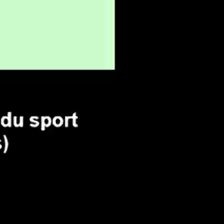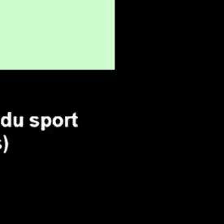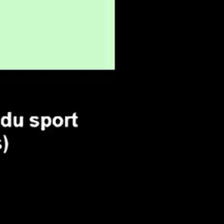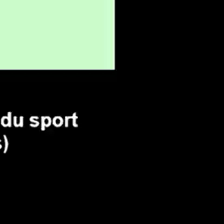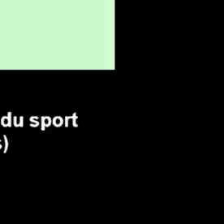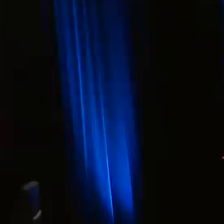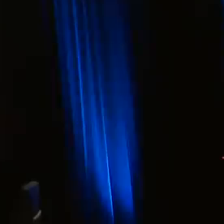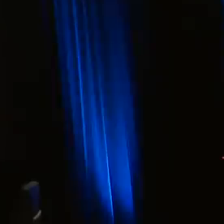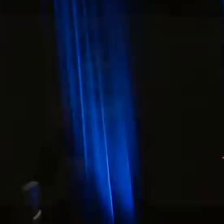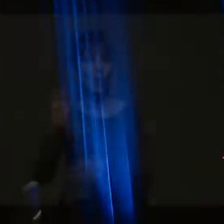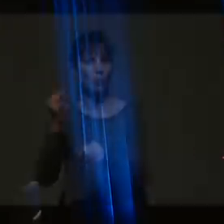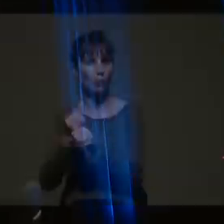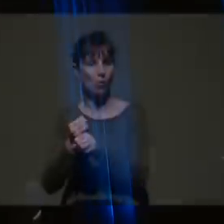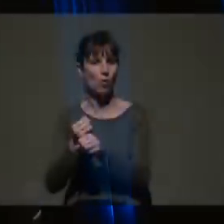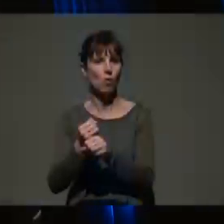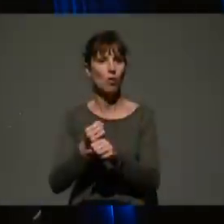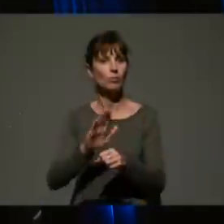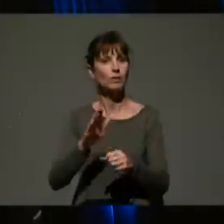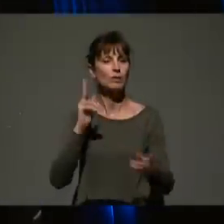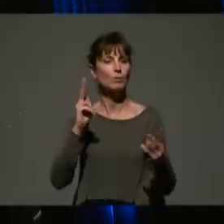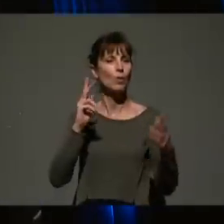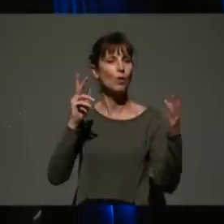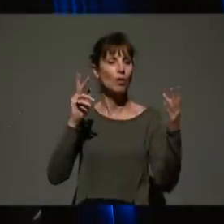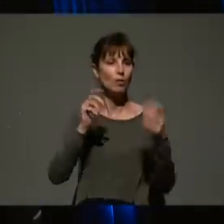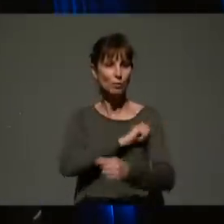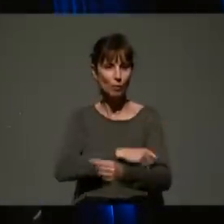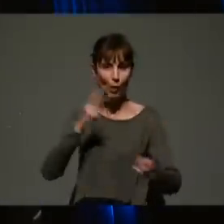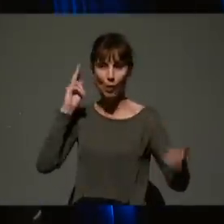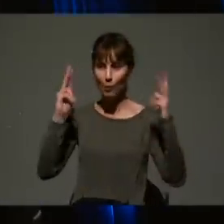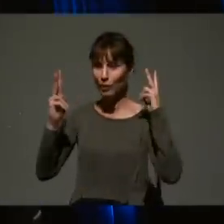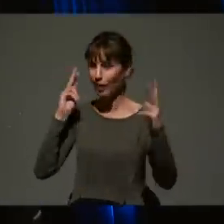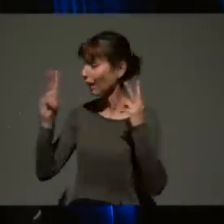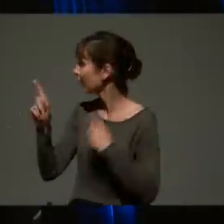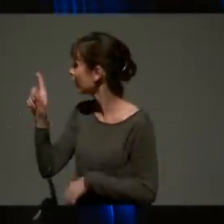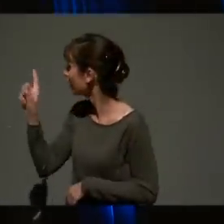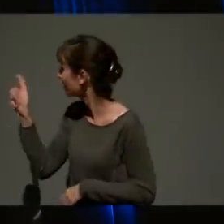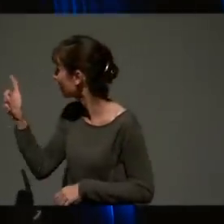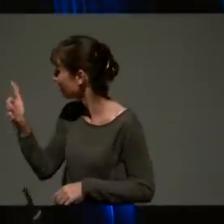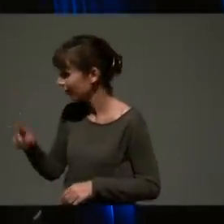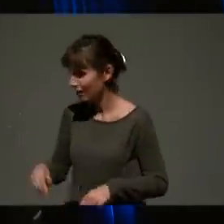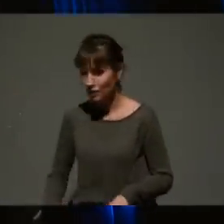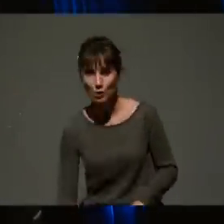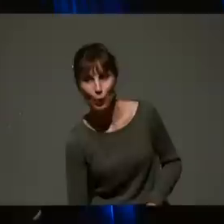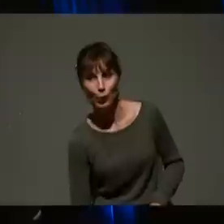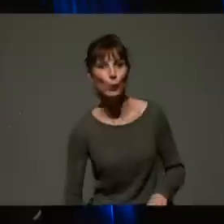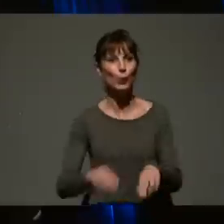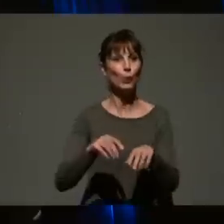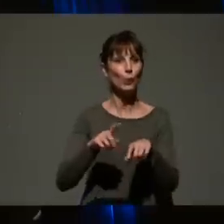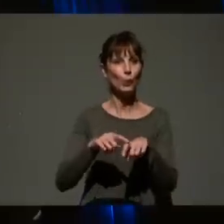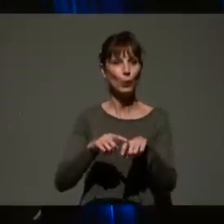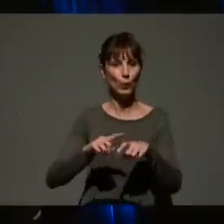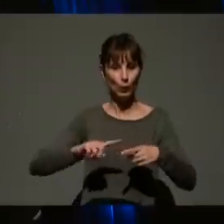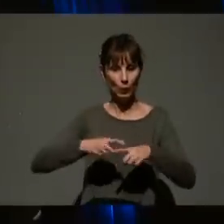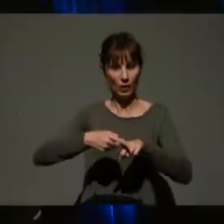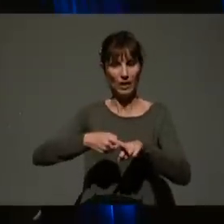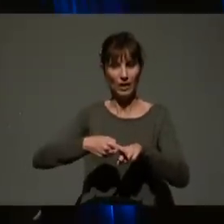ans. Et quand on voit le sport en Bretagne qui est responsable de la rupture du ligament croisé antérieur,